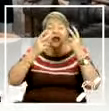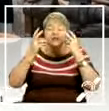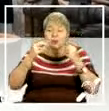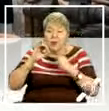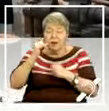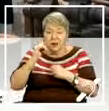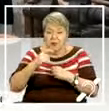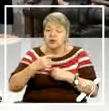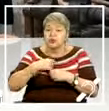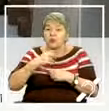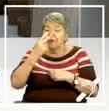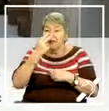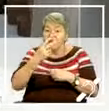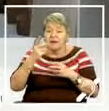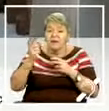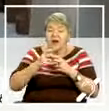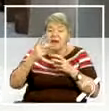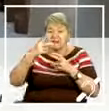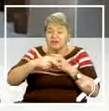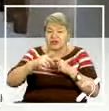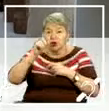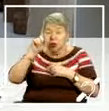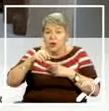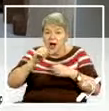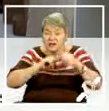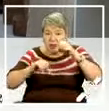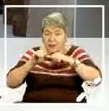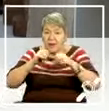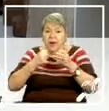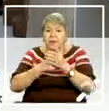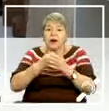fi vizitată de la sfârșitul lunii septembrie și până pe